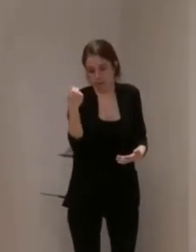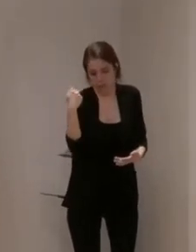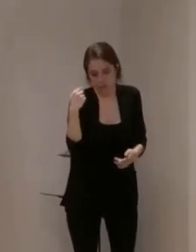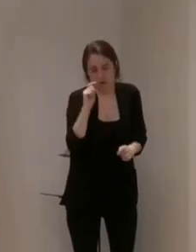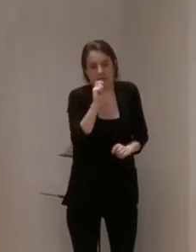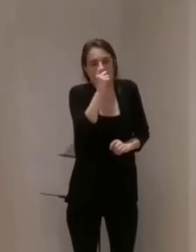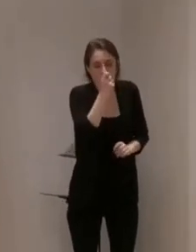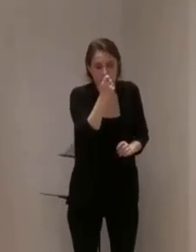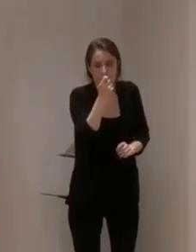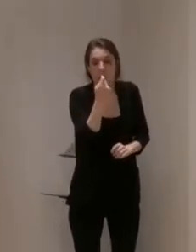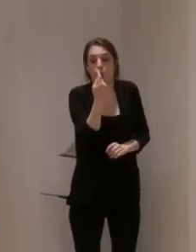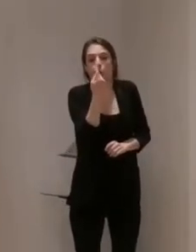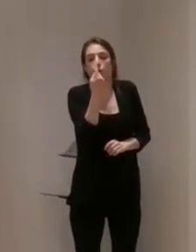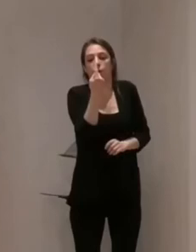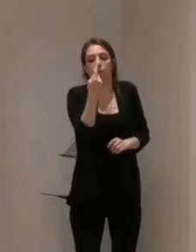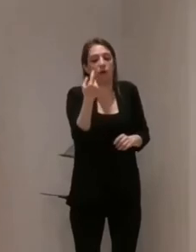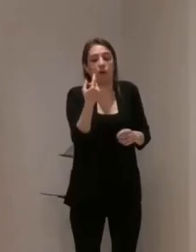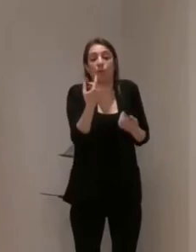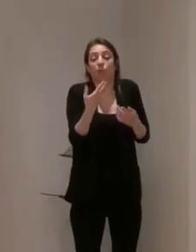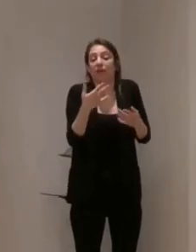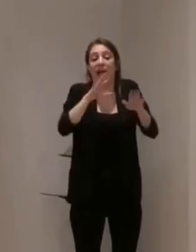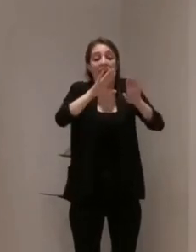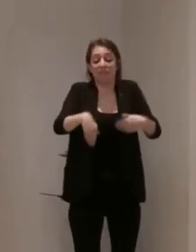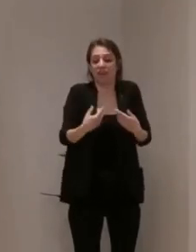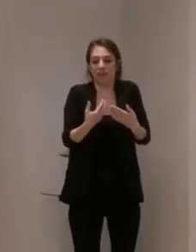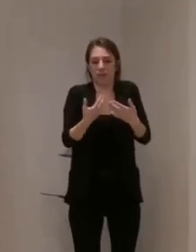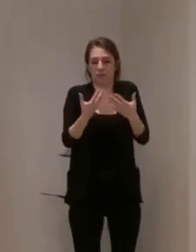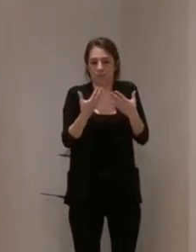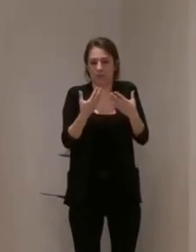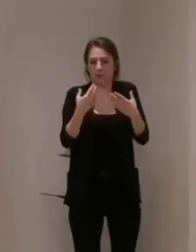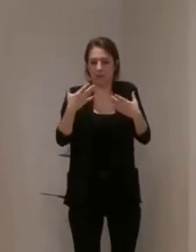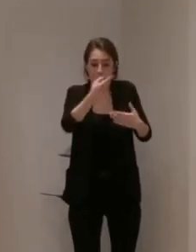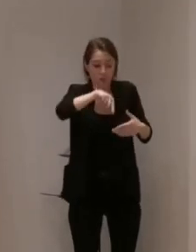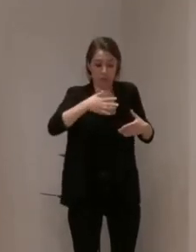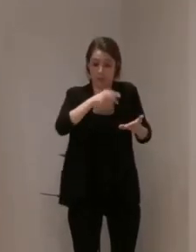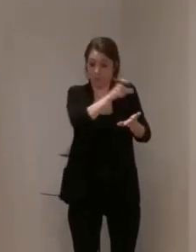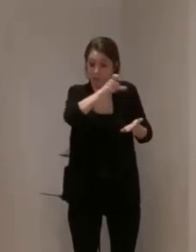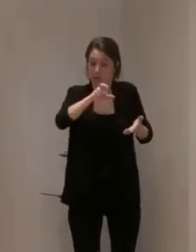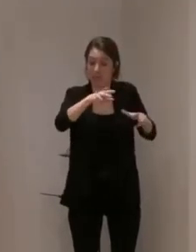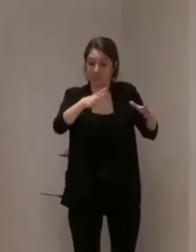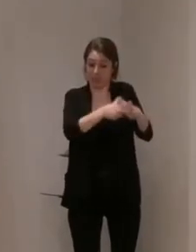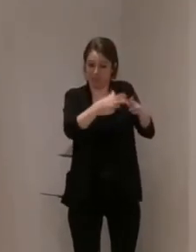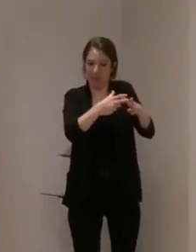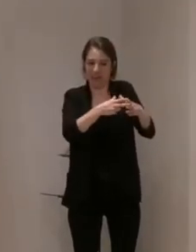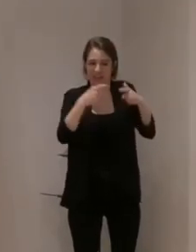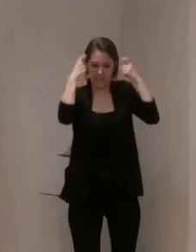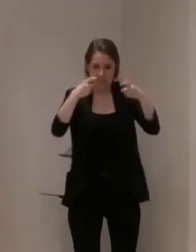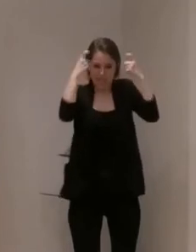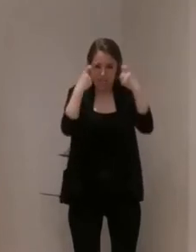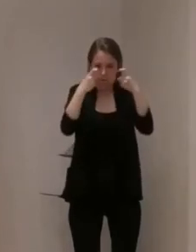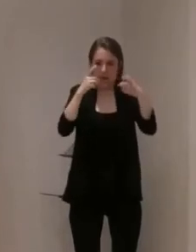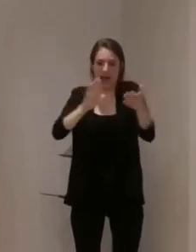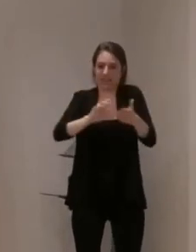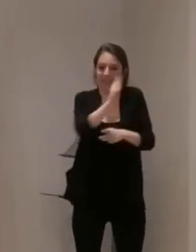no? Perquè hi ha hagut gent al darrere que va tirar endavant. I quan parlem dels papers de Salamanca, els papers